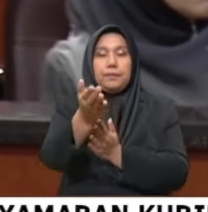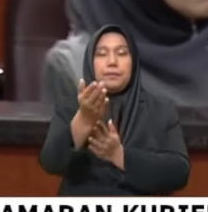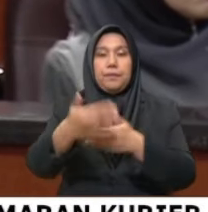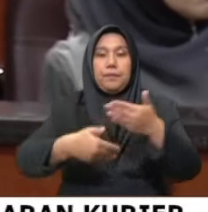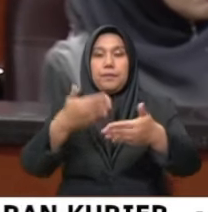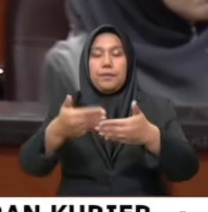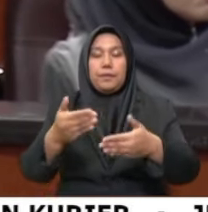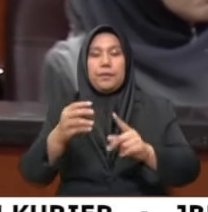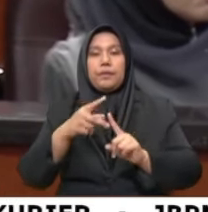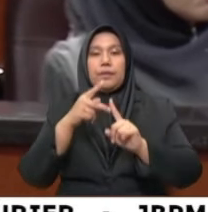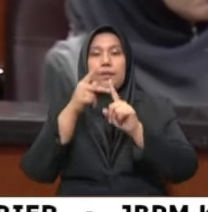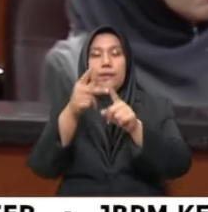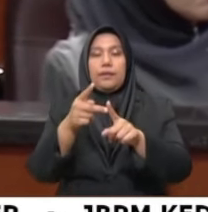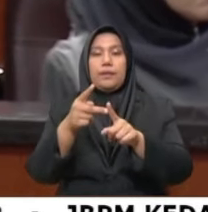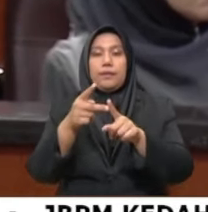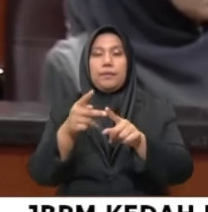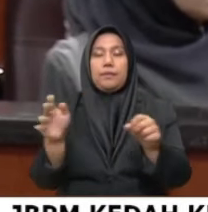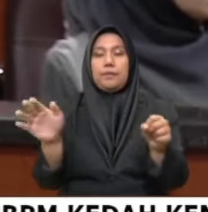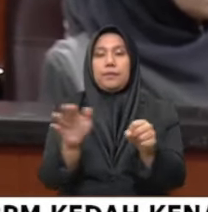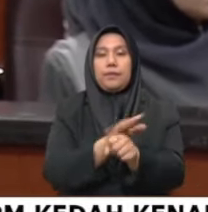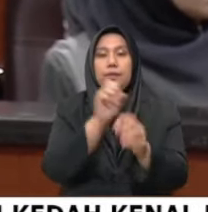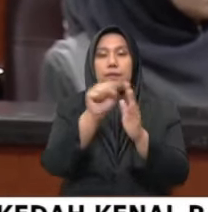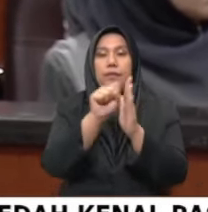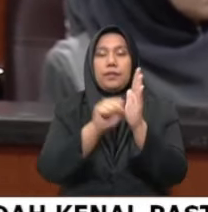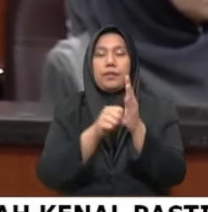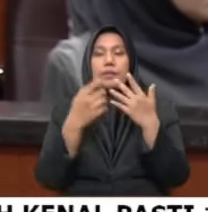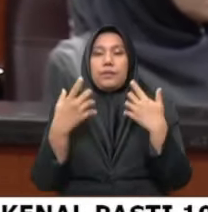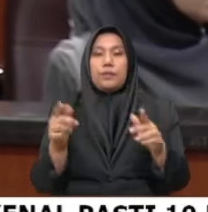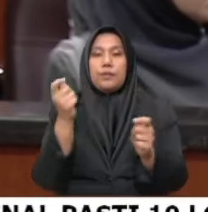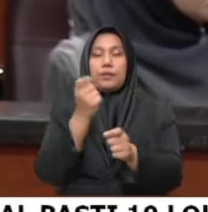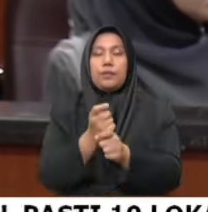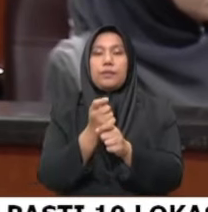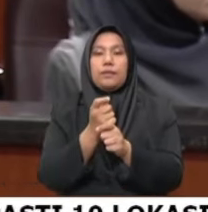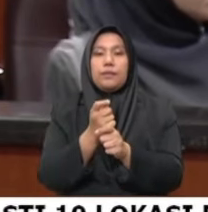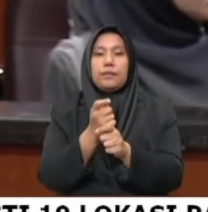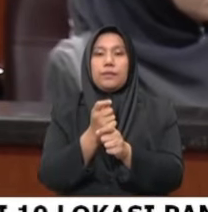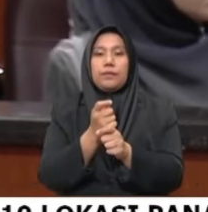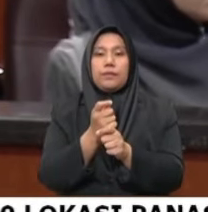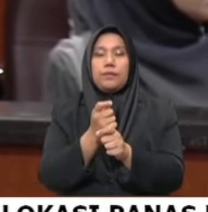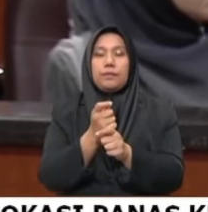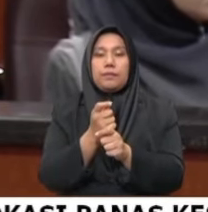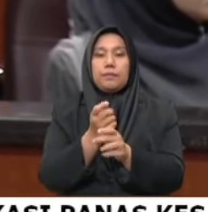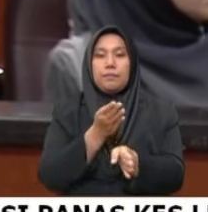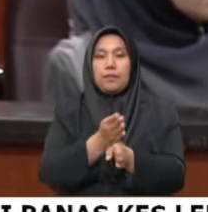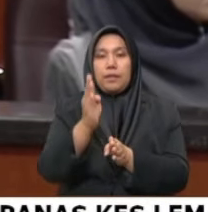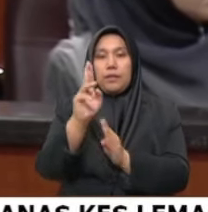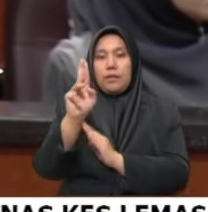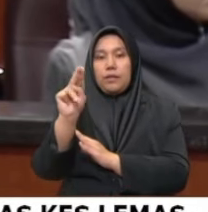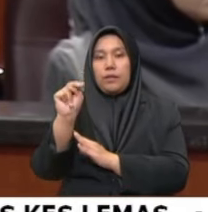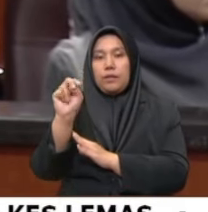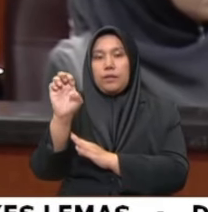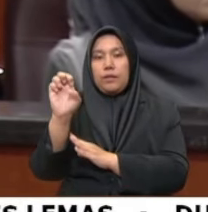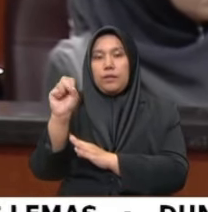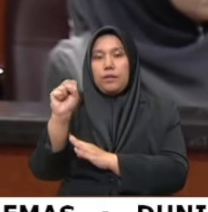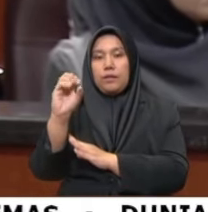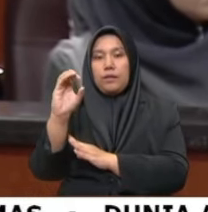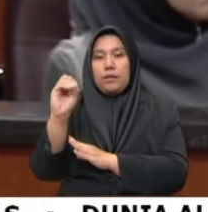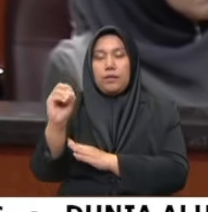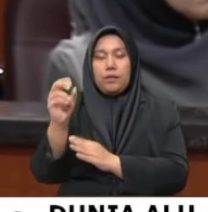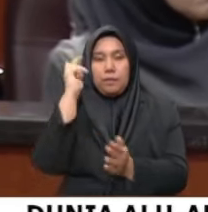tertentu dan memenuhi kriteria ketat yang ditetapkan oleh pihak UNESCO. Ini termasuklah mengenal